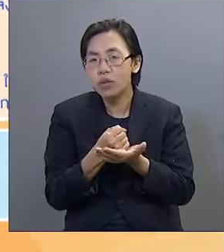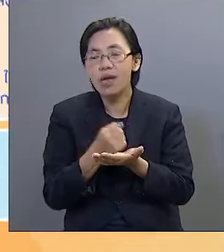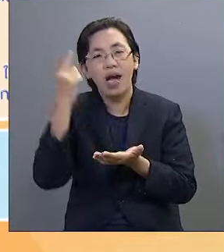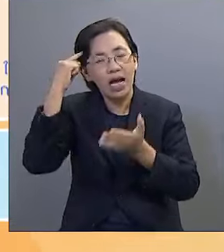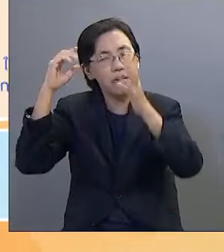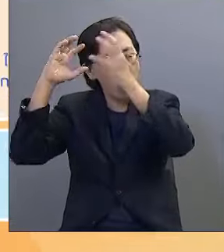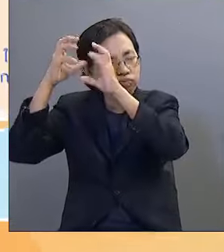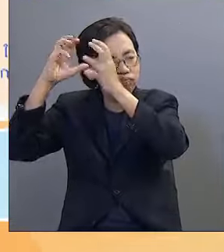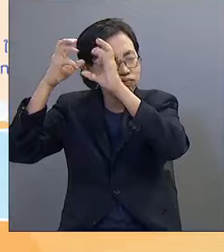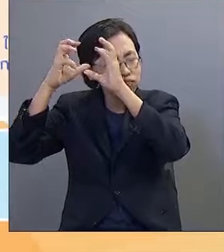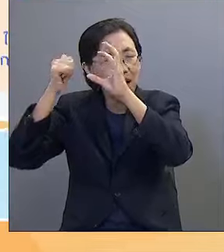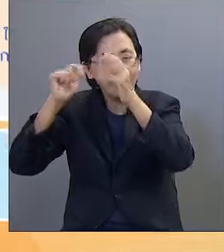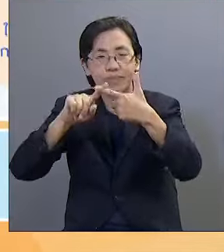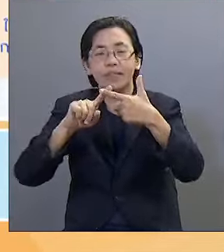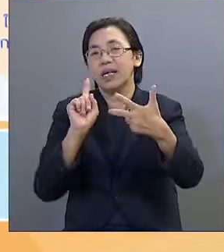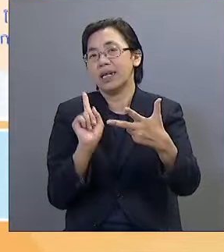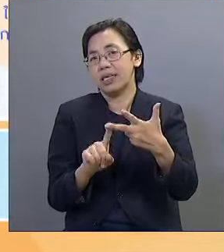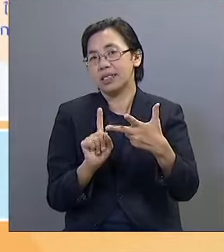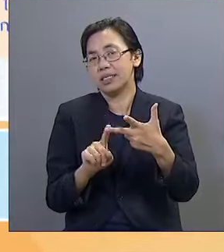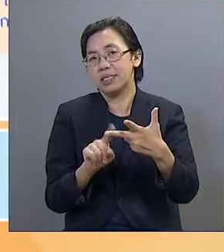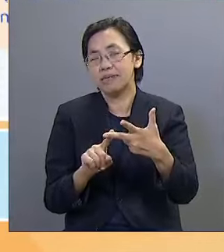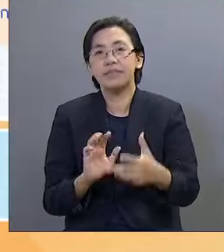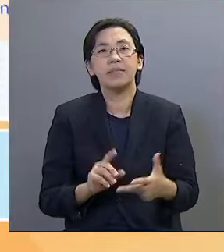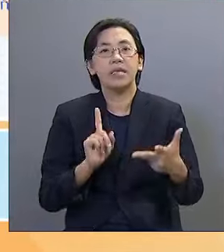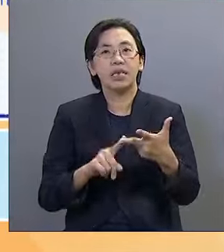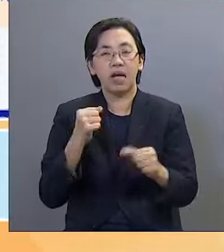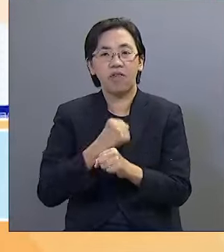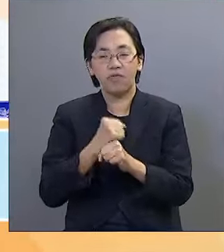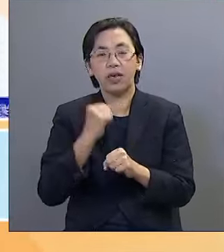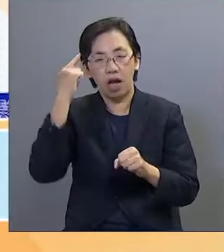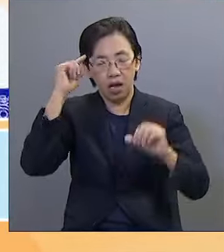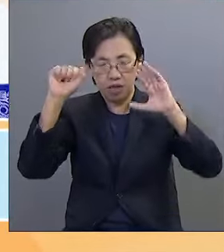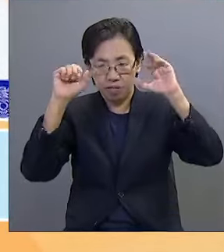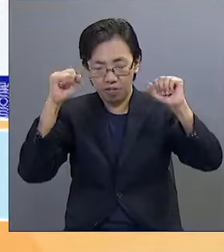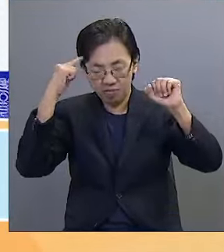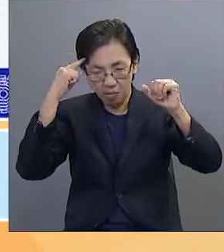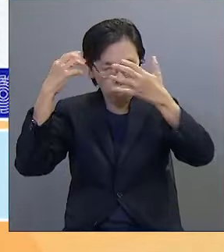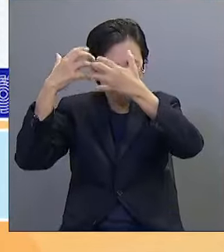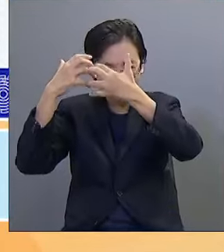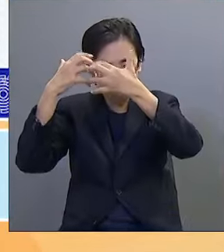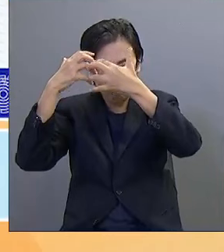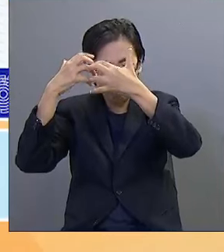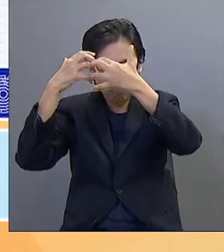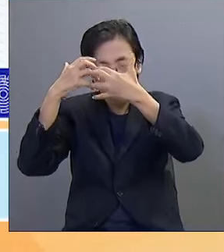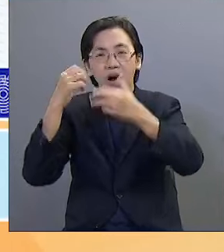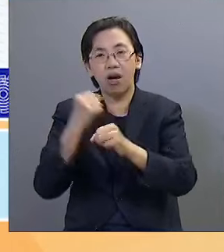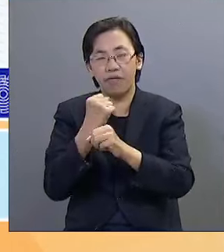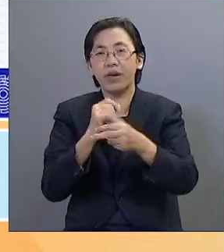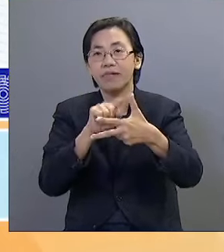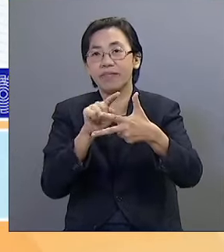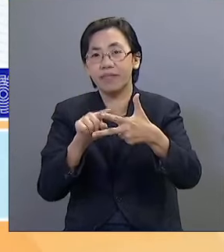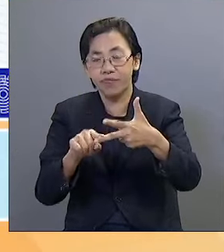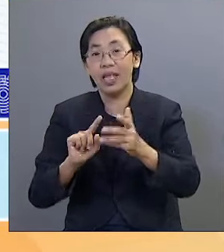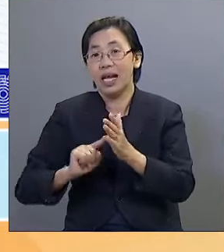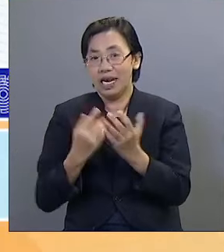ได้กระปี้กระเป๋าคือและสุดท้ายครับก็เป็นกิจกรรมที่ฝึกสมองครับเป็นการเตรียมให้สมองตื่นตัว สามารถที่จะเริ่